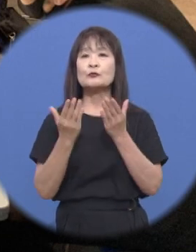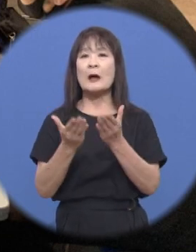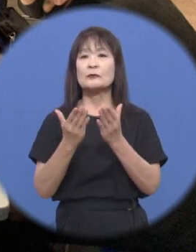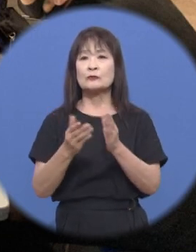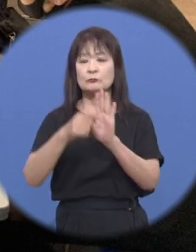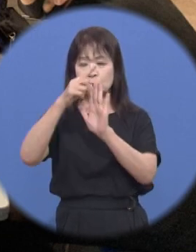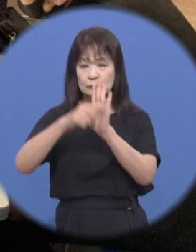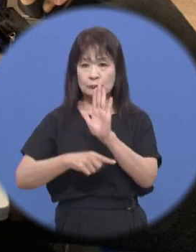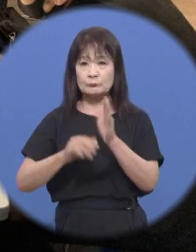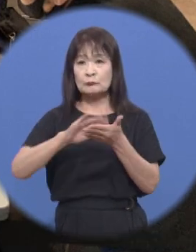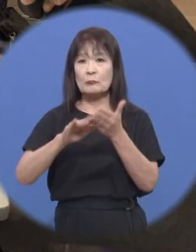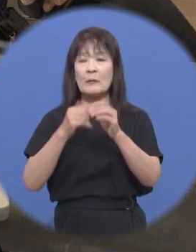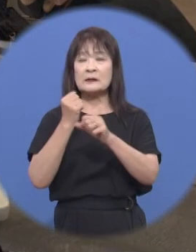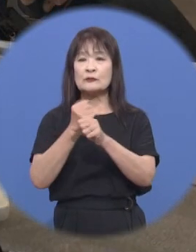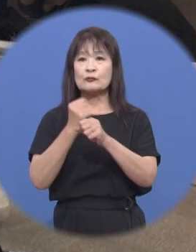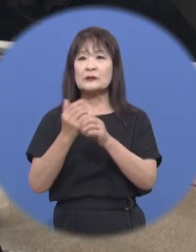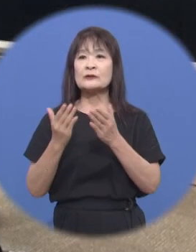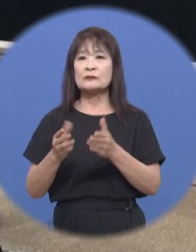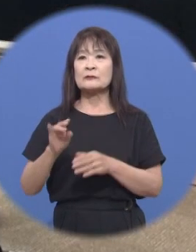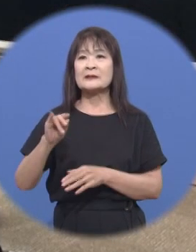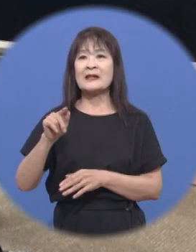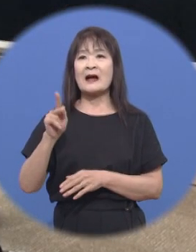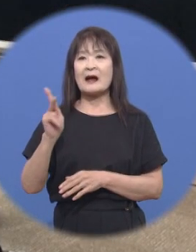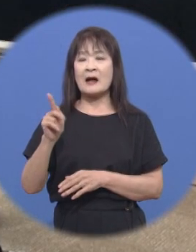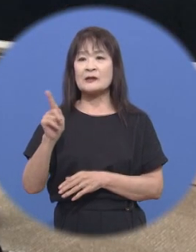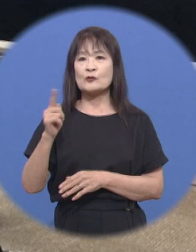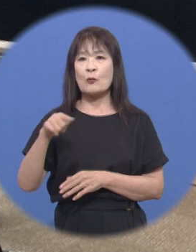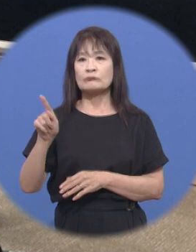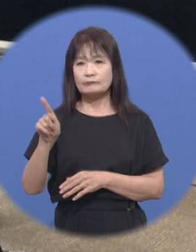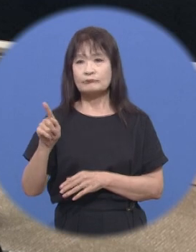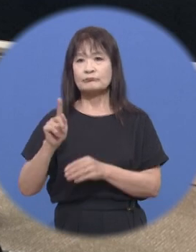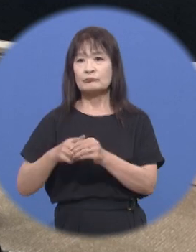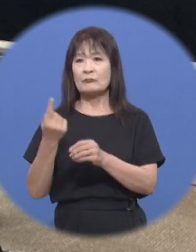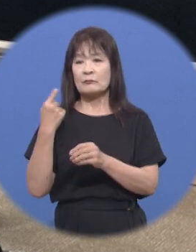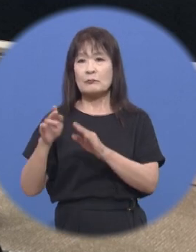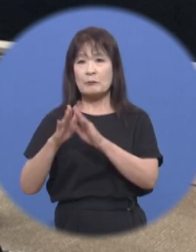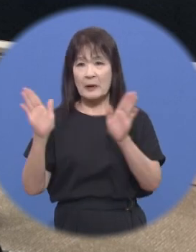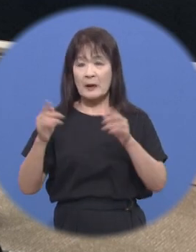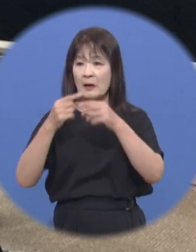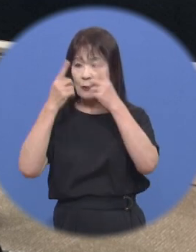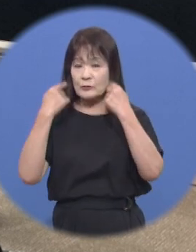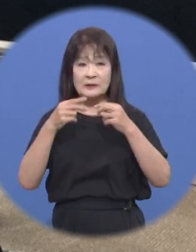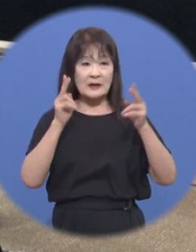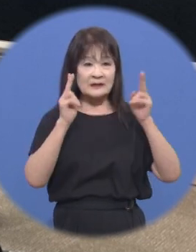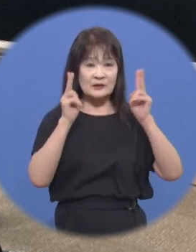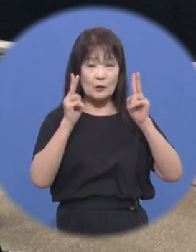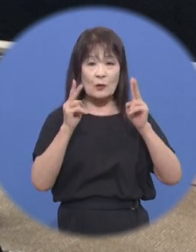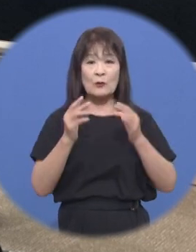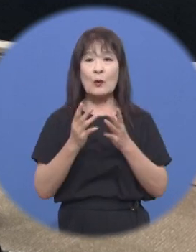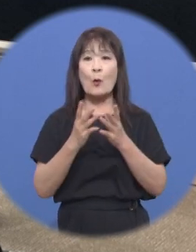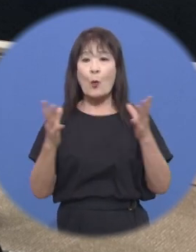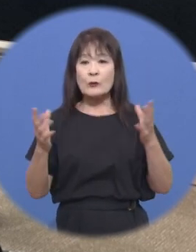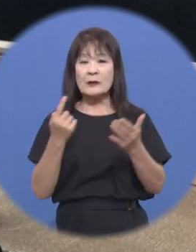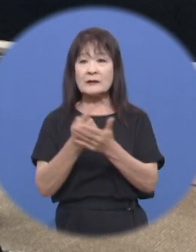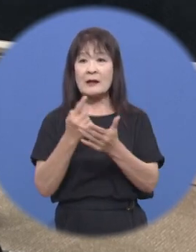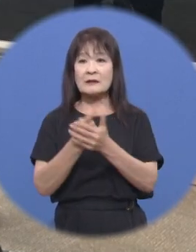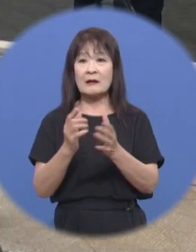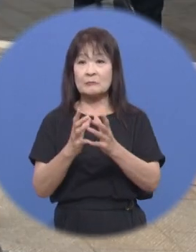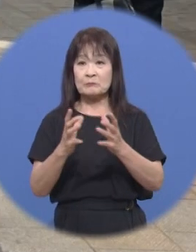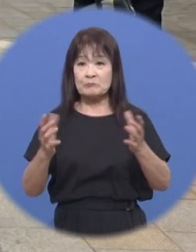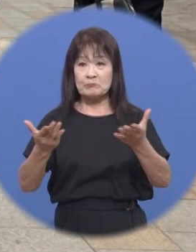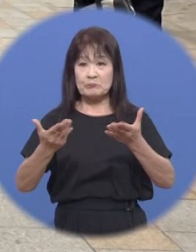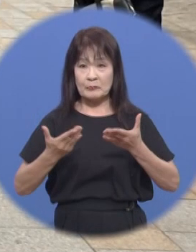たまちづくりスクールチャッカソンを昨年度に開催し、個人の参加者や企業など多数の方にご参加いただき